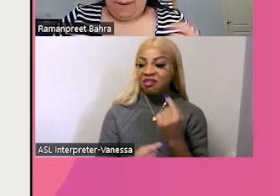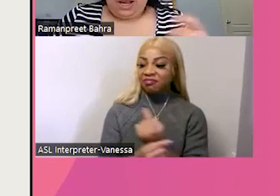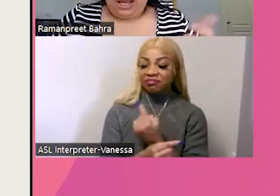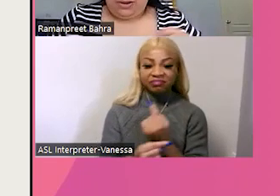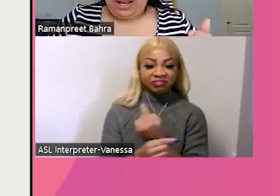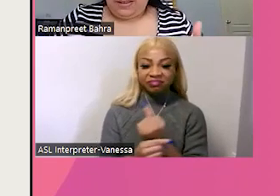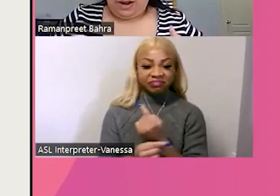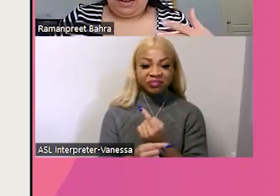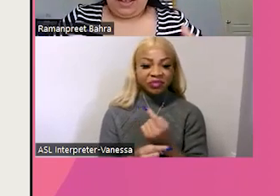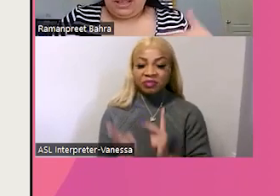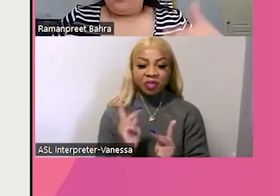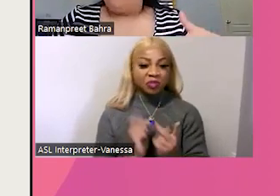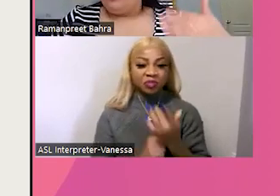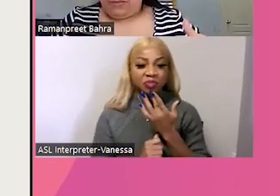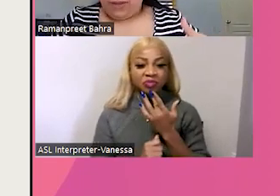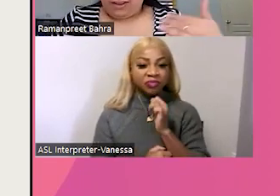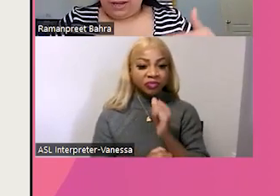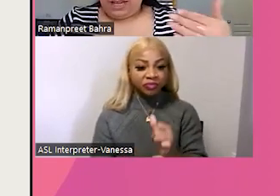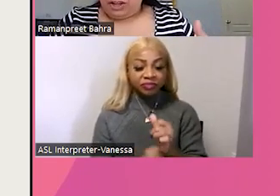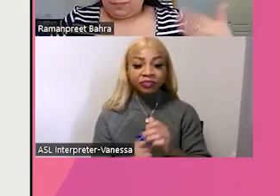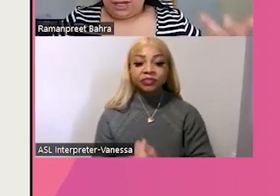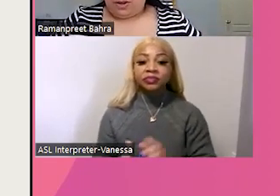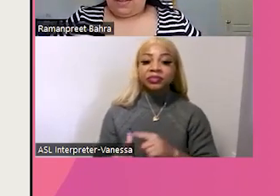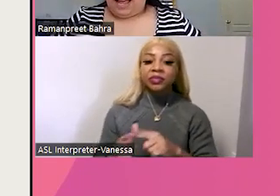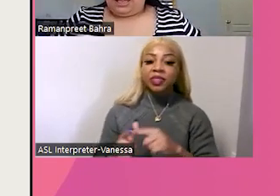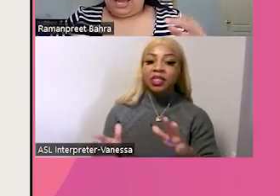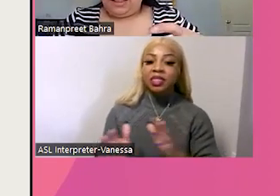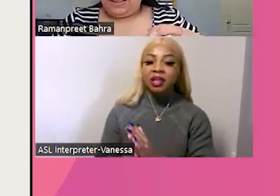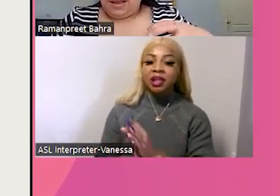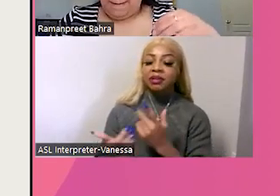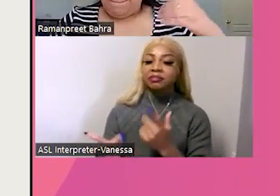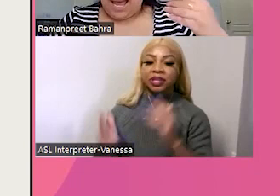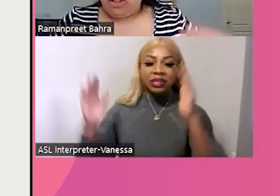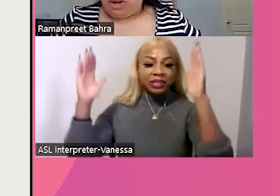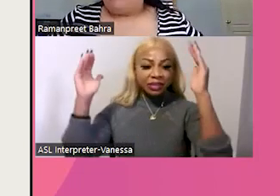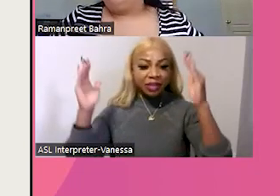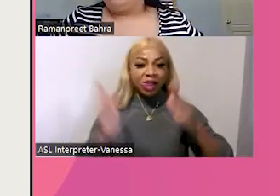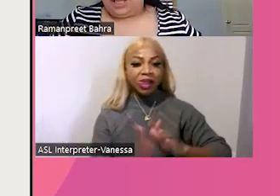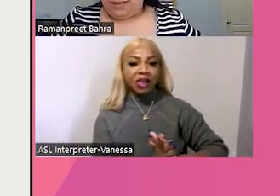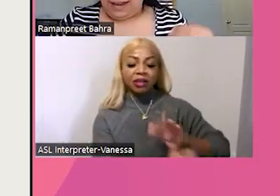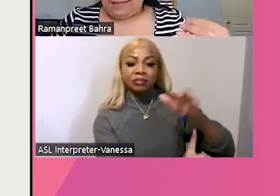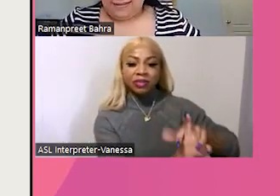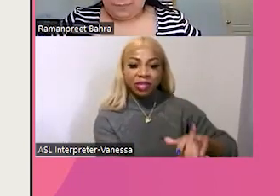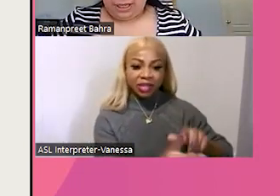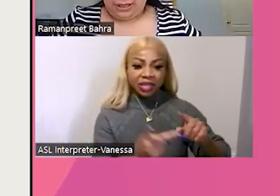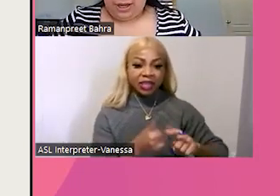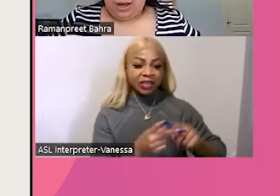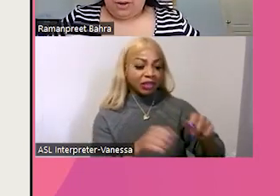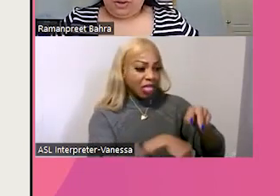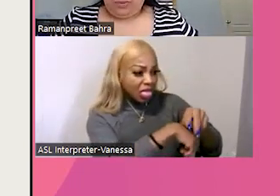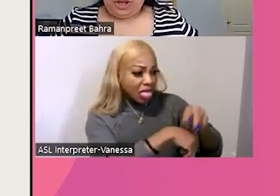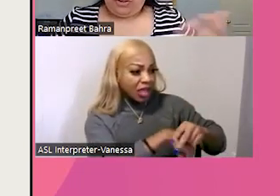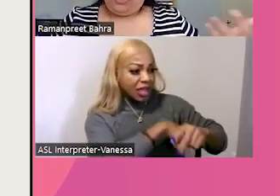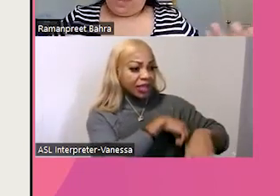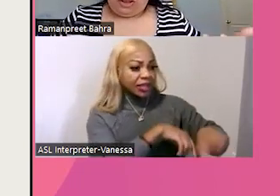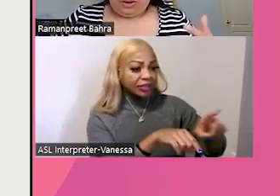voit que Sally est très loin de cet idéal. Et cette attente qu'on place sur Sally, cette mesure